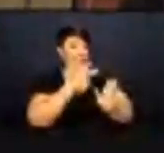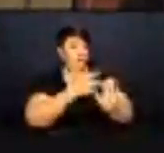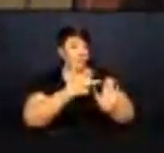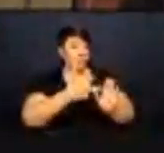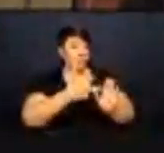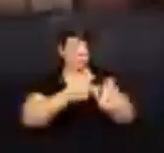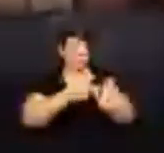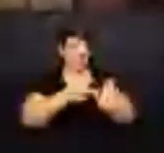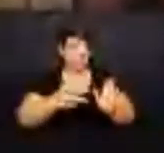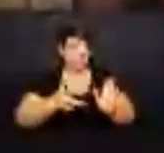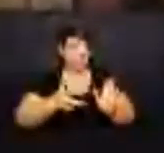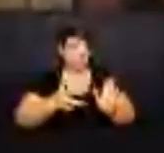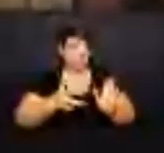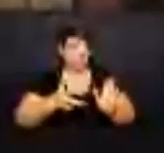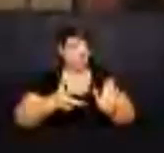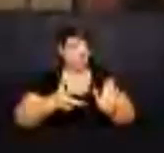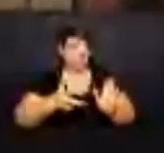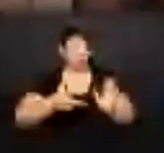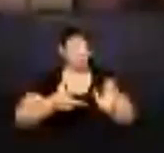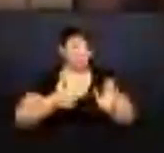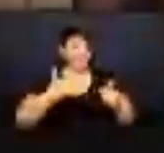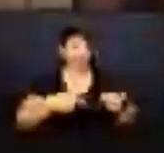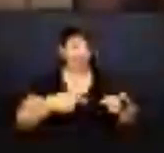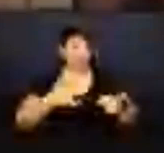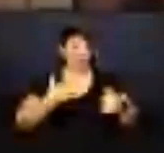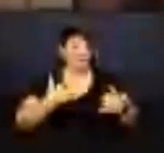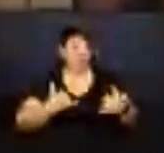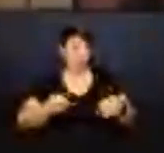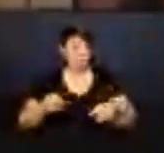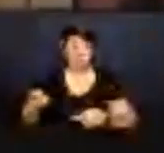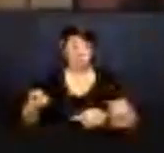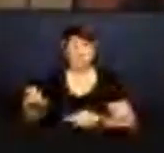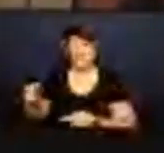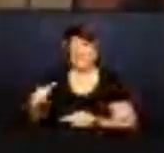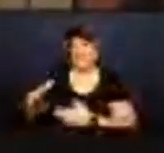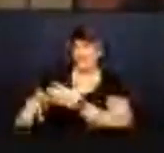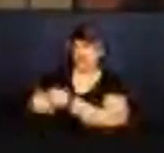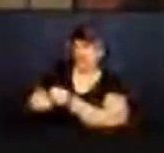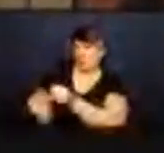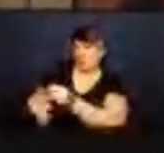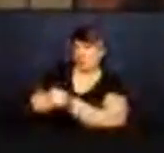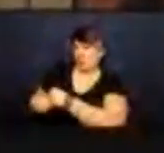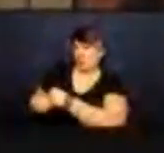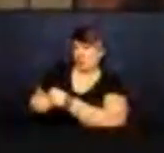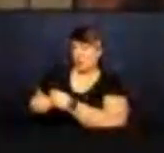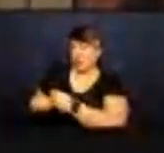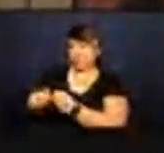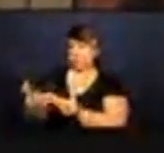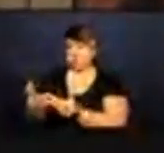Je, mpango wa maeneo ya kuegesha gari ni yapi?